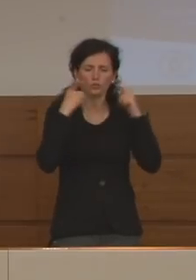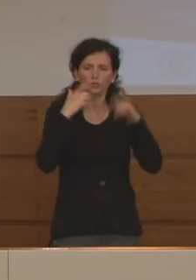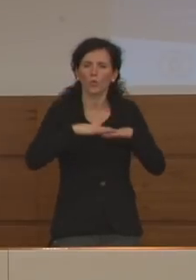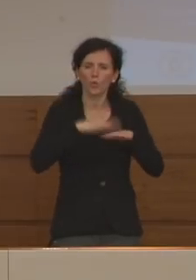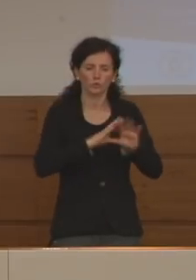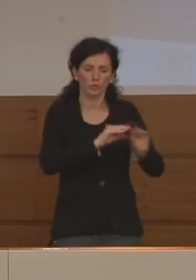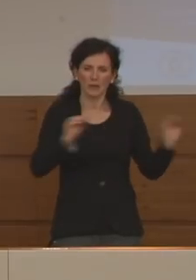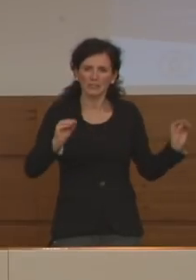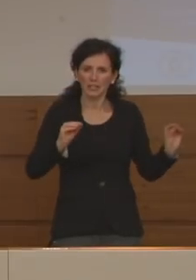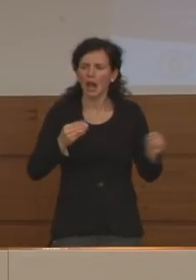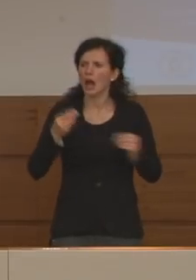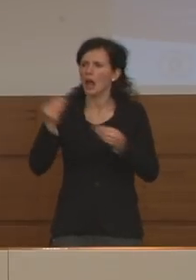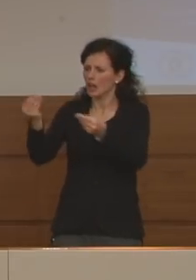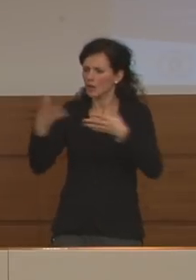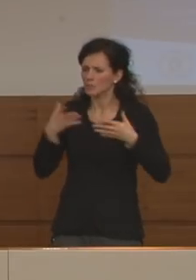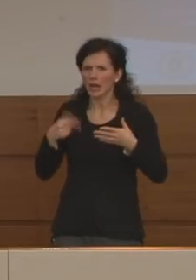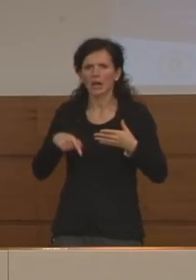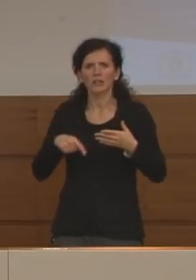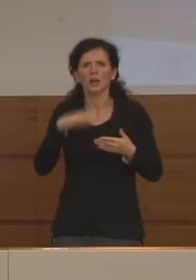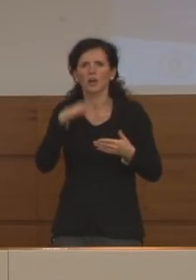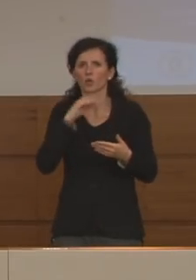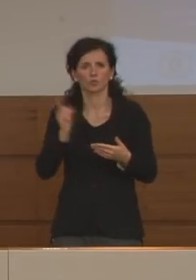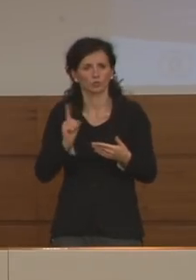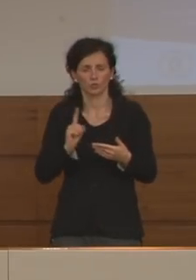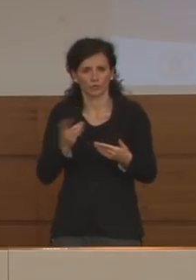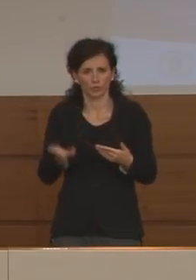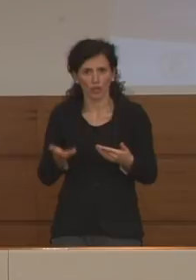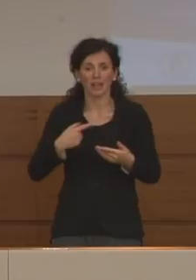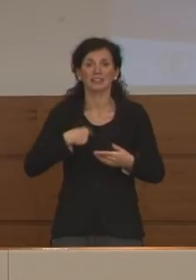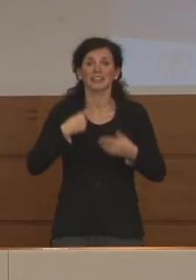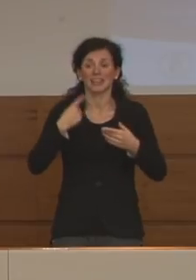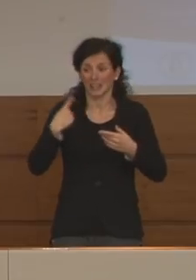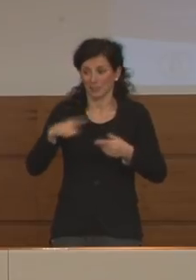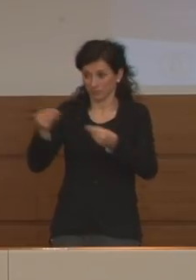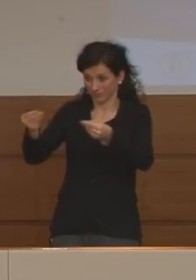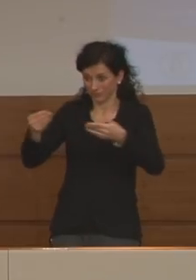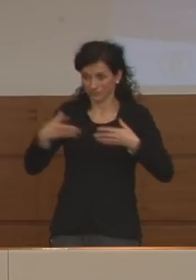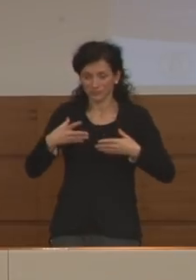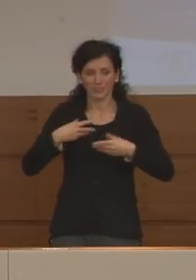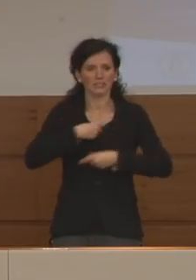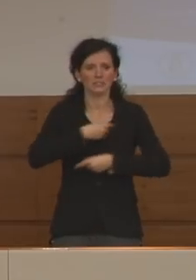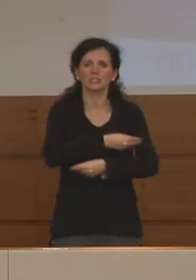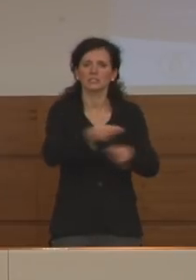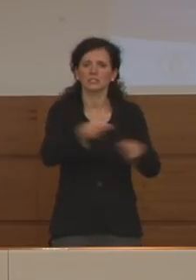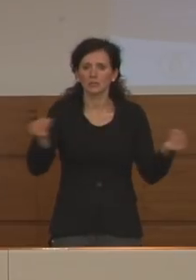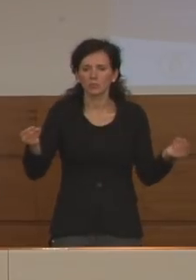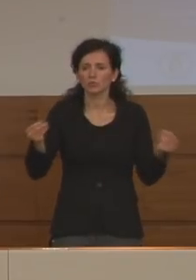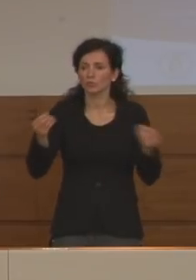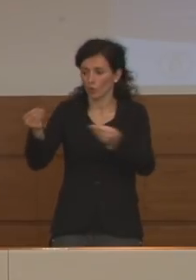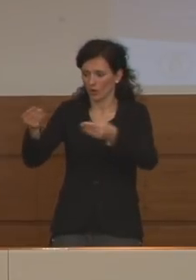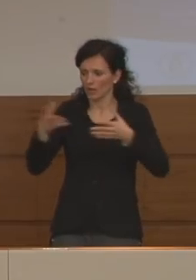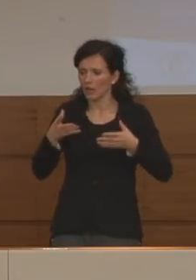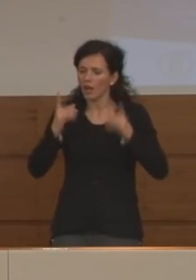molto spesso questa redistribuzione del materiale avviene per la densità dei malati nelle